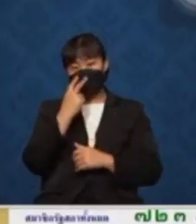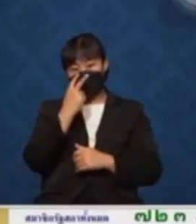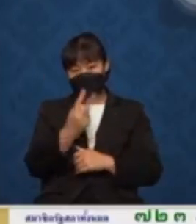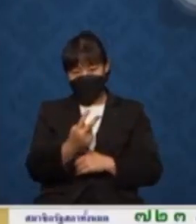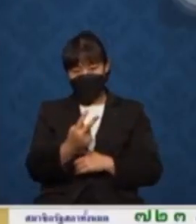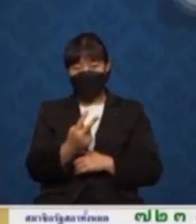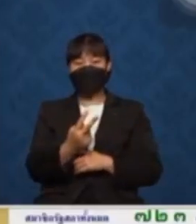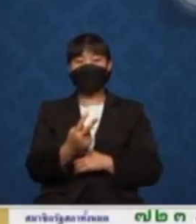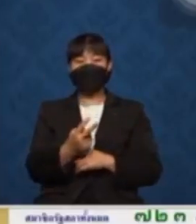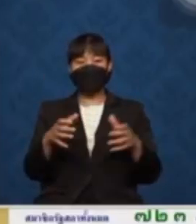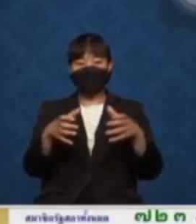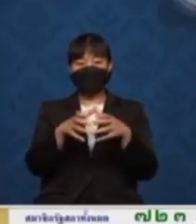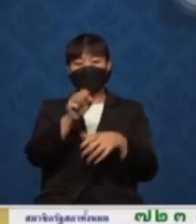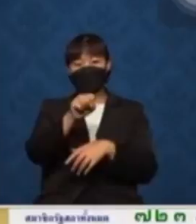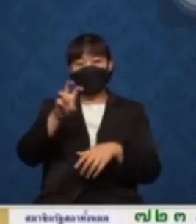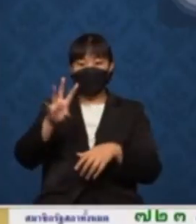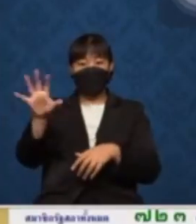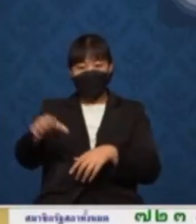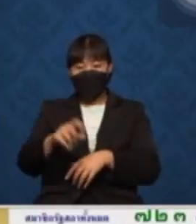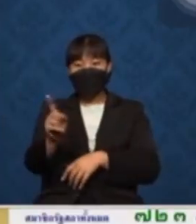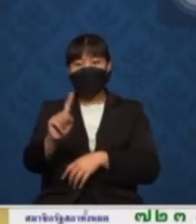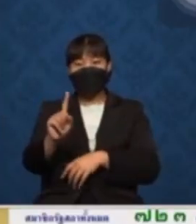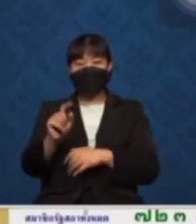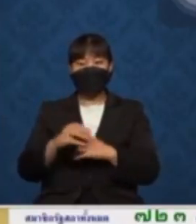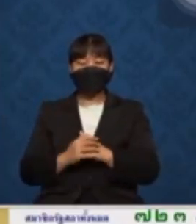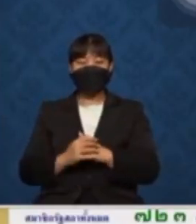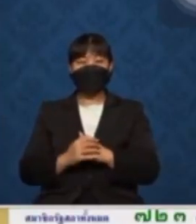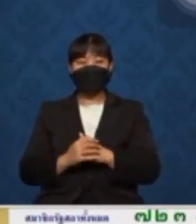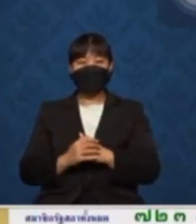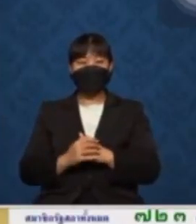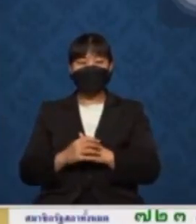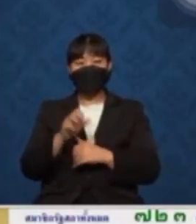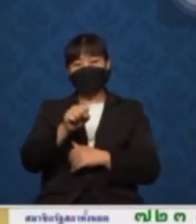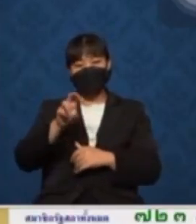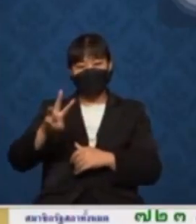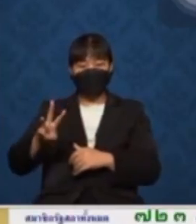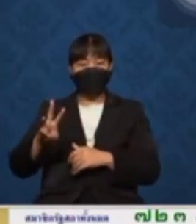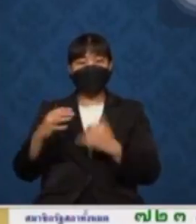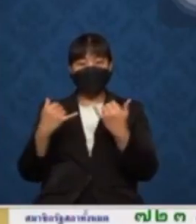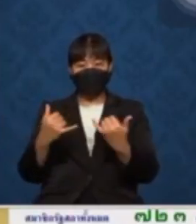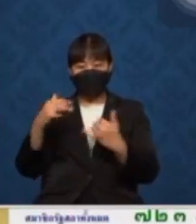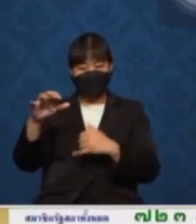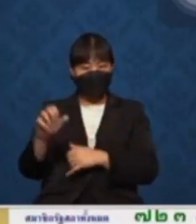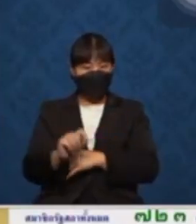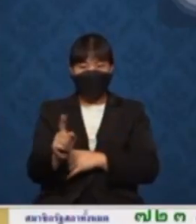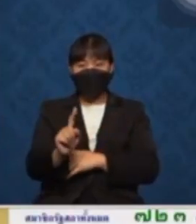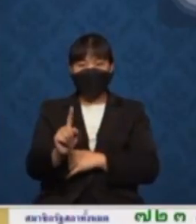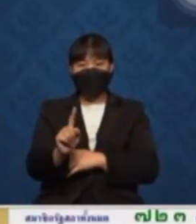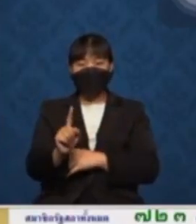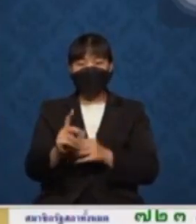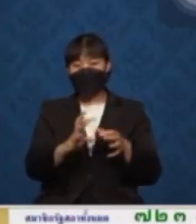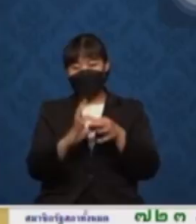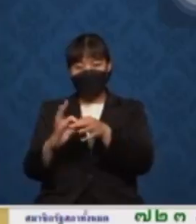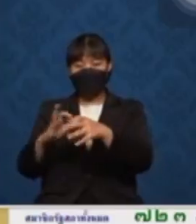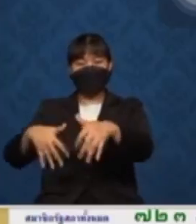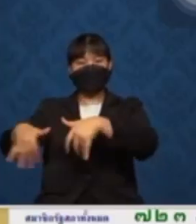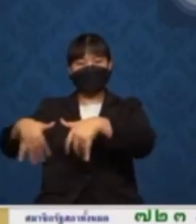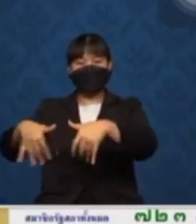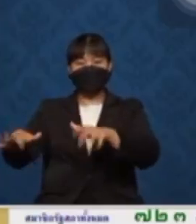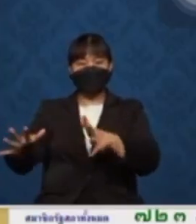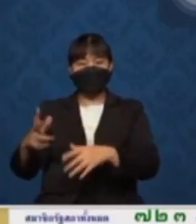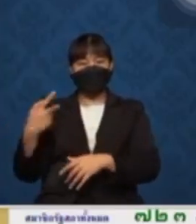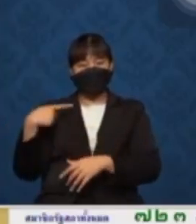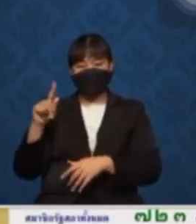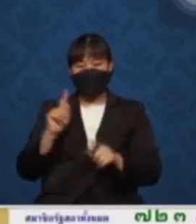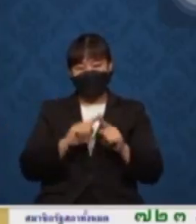าของวุฒิสภาชุดนี้บ้างนะครับเพราะเราจะค้นพบครับว่าวุฒิสภาชุดปัจจุบันเนี่ยมีที่มาที่ไม่ยึดโยงประชาชนและเต็มไปด้วยผลประโยชน์ทับ